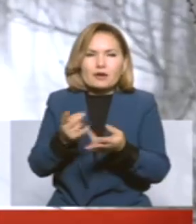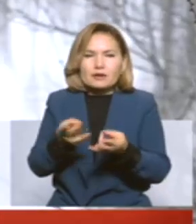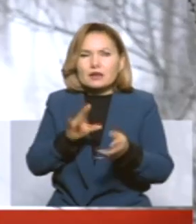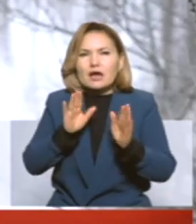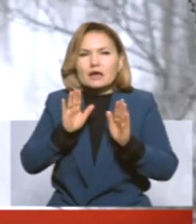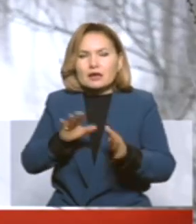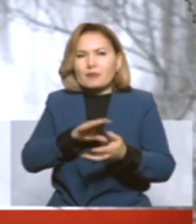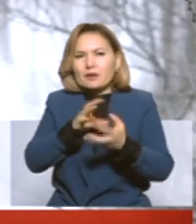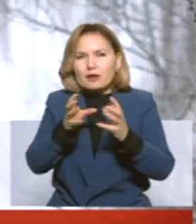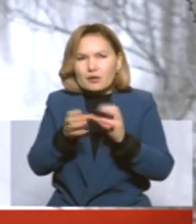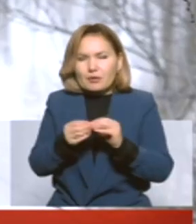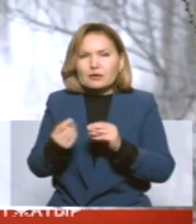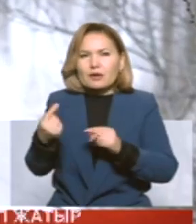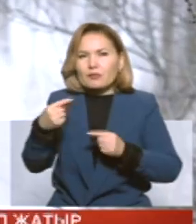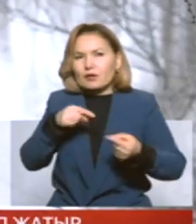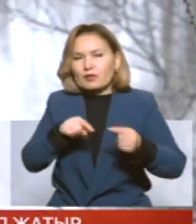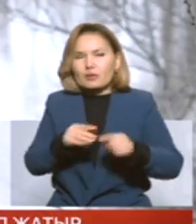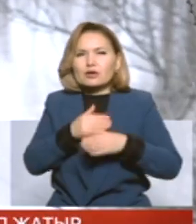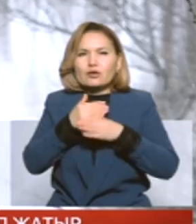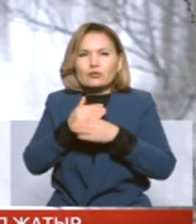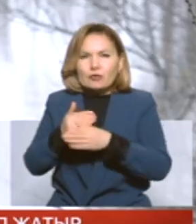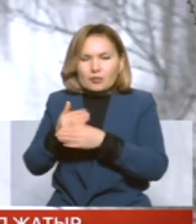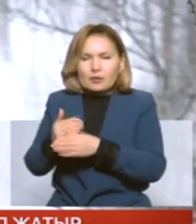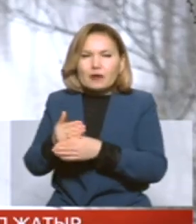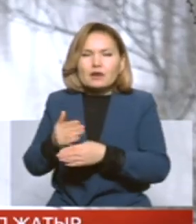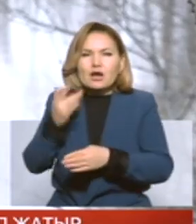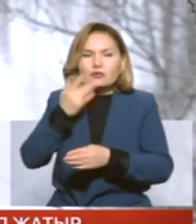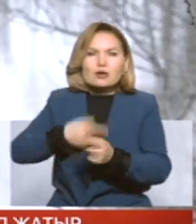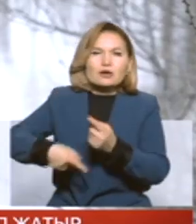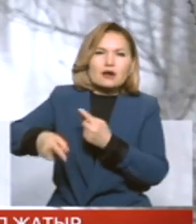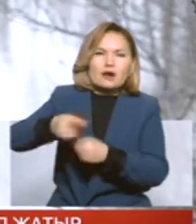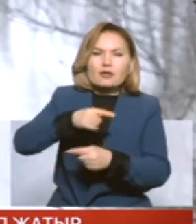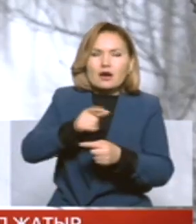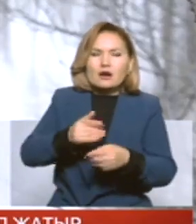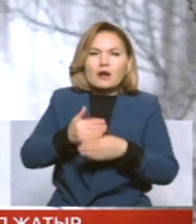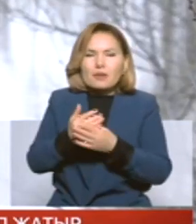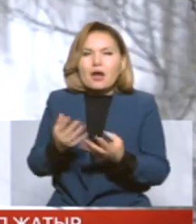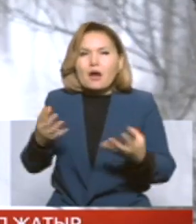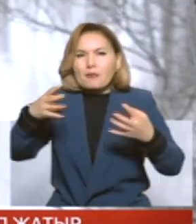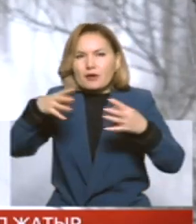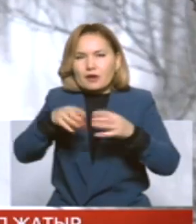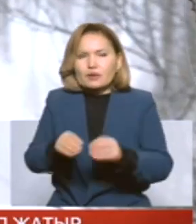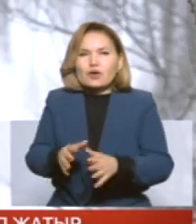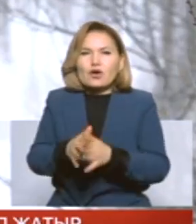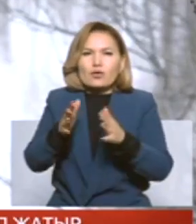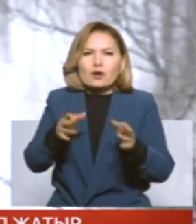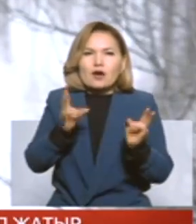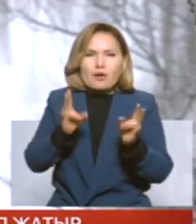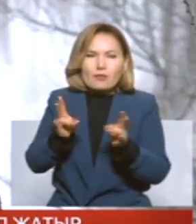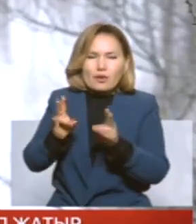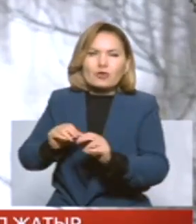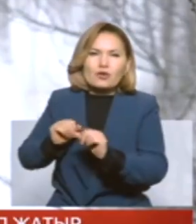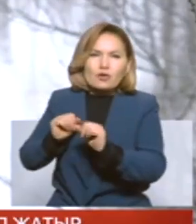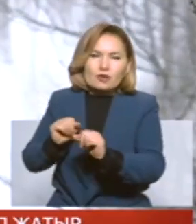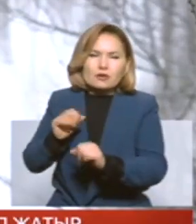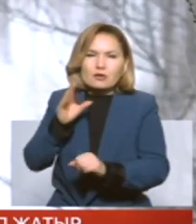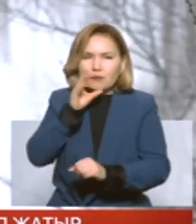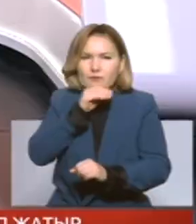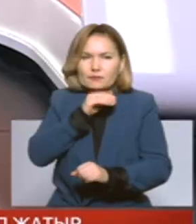қана бір жағадан бас, бір жігінен қол шығарып, бірігу арқылы ғана бұл үлкен апатты жеңе